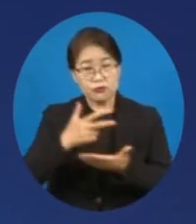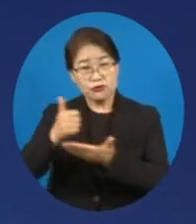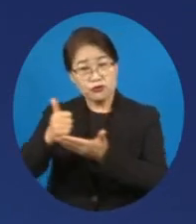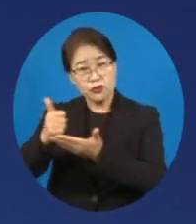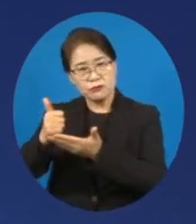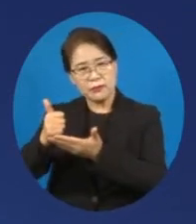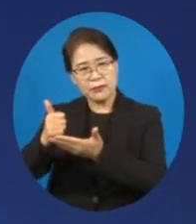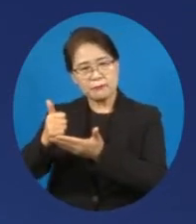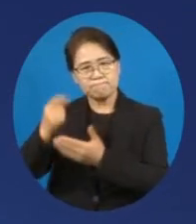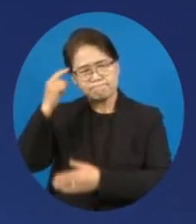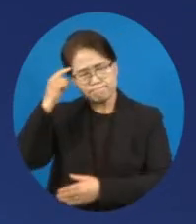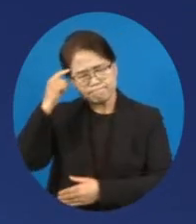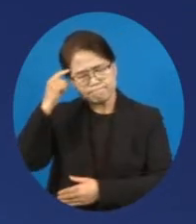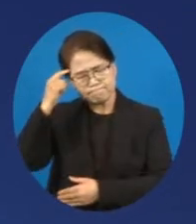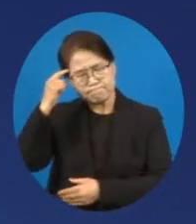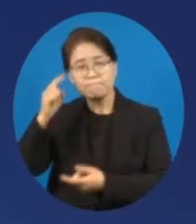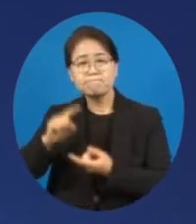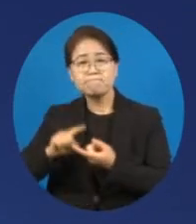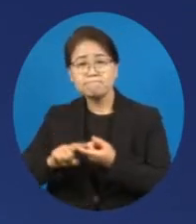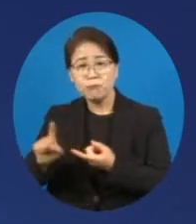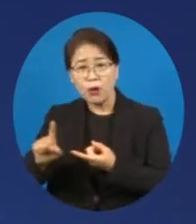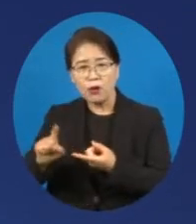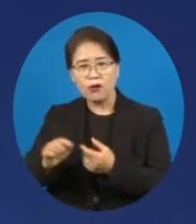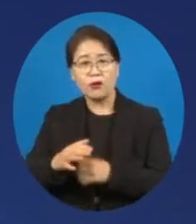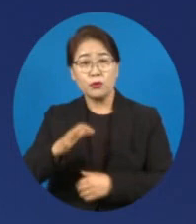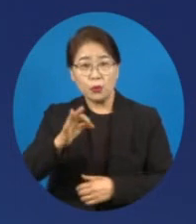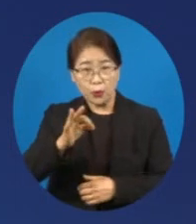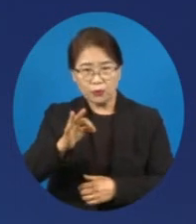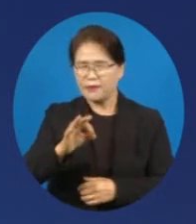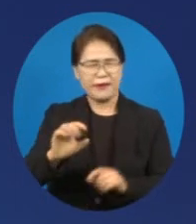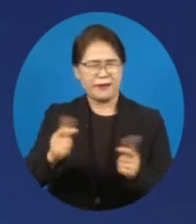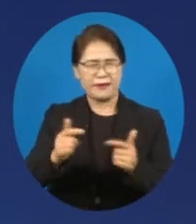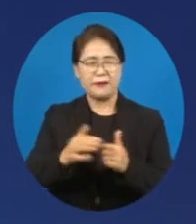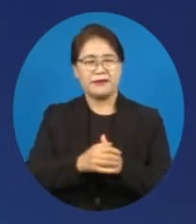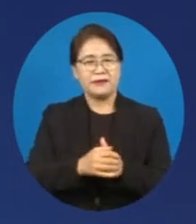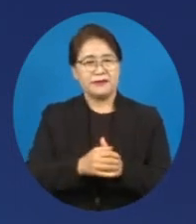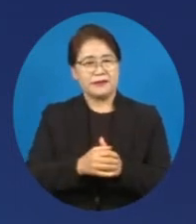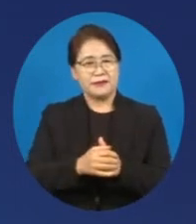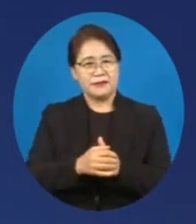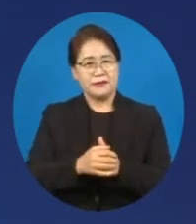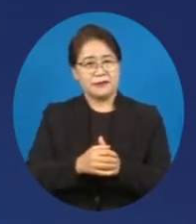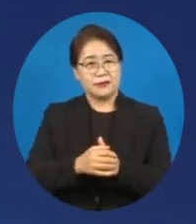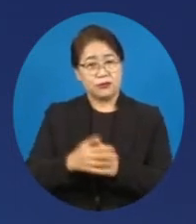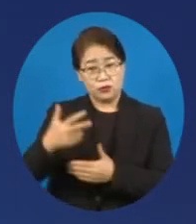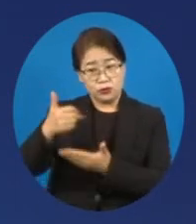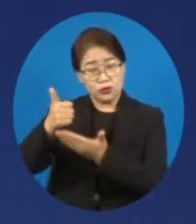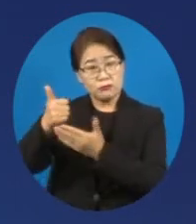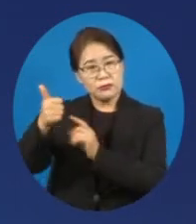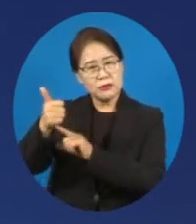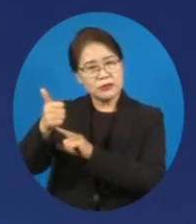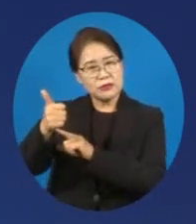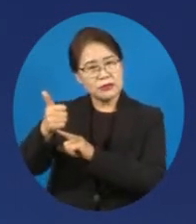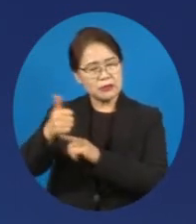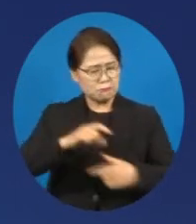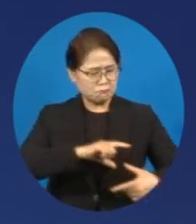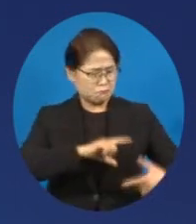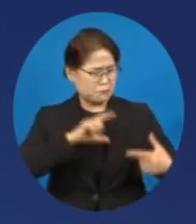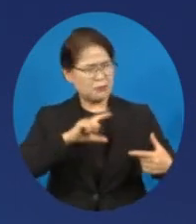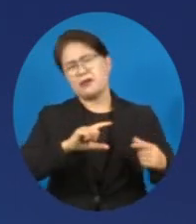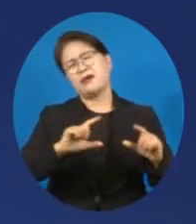최고의 관심은 돈이 아니었습니다 부활하신 주님의 최고의 관심은 명예가